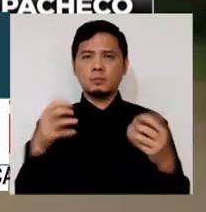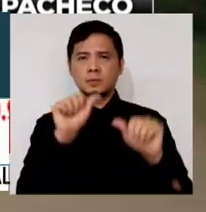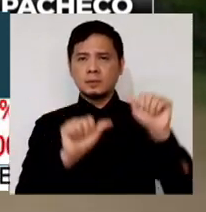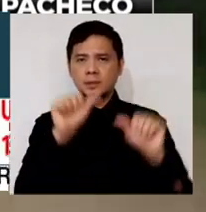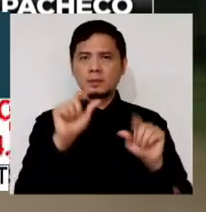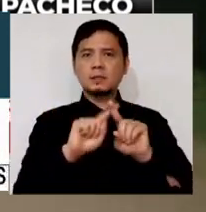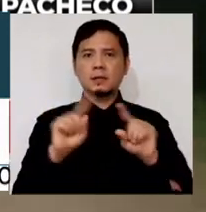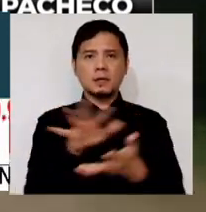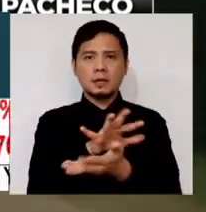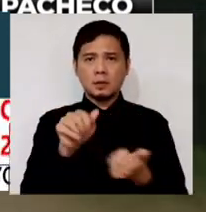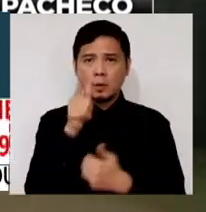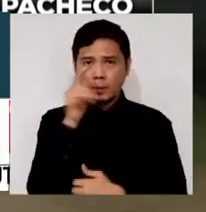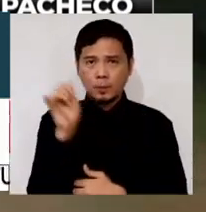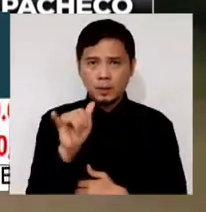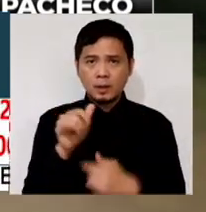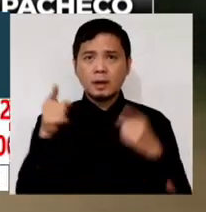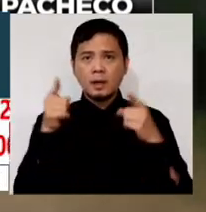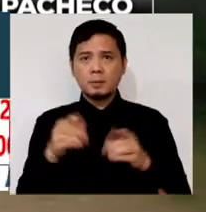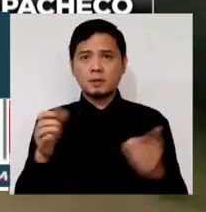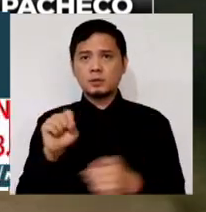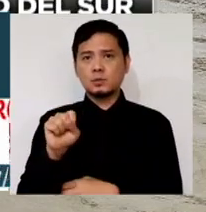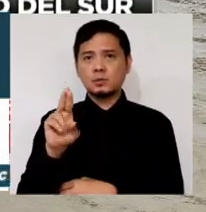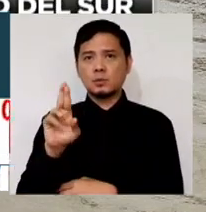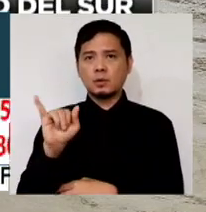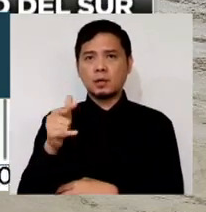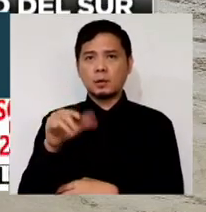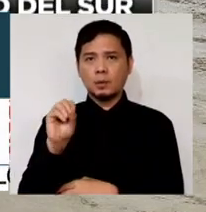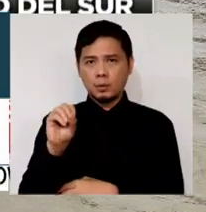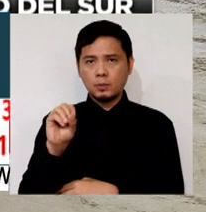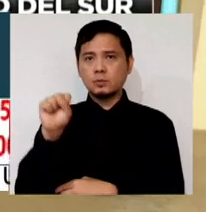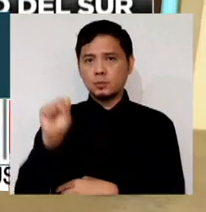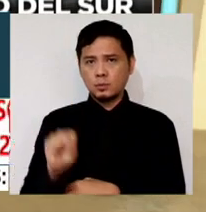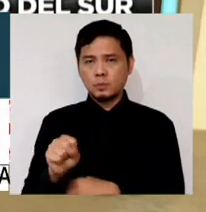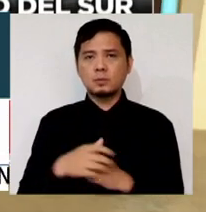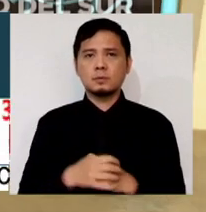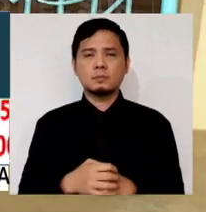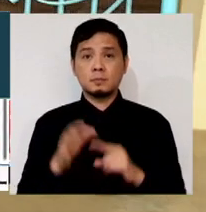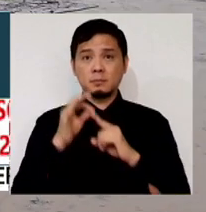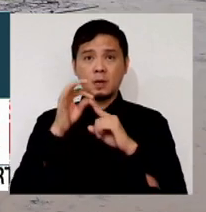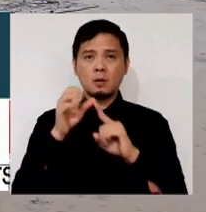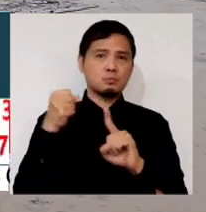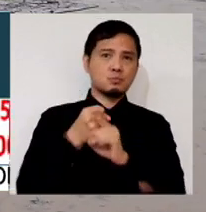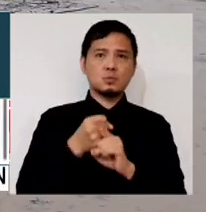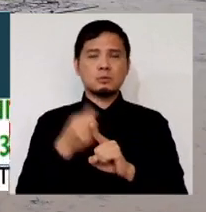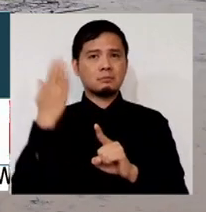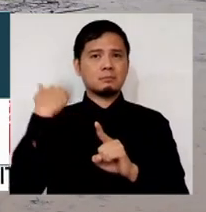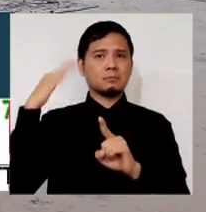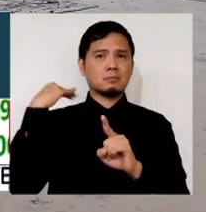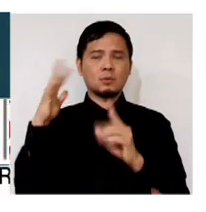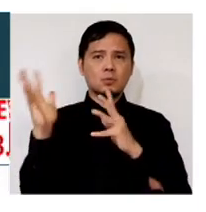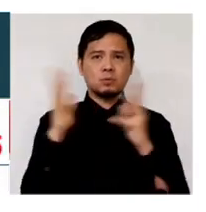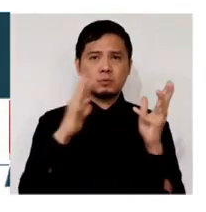na nangyari dito sa Surigao del Sur, lalong-lalo na nung gabi ng pagtama ng bagyo. Governor